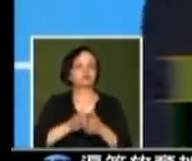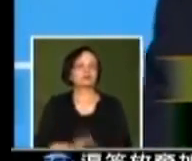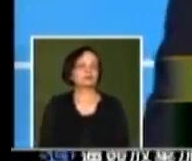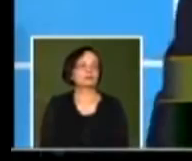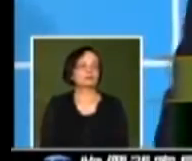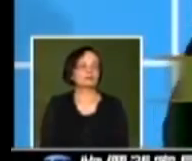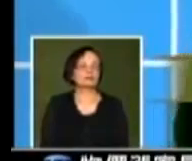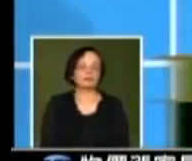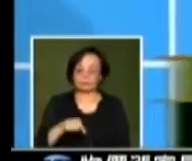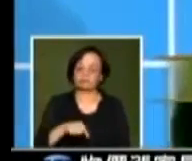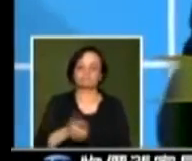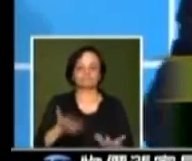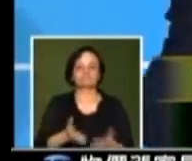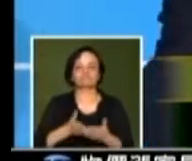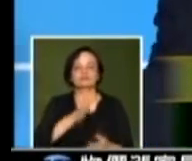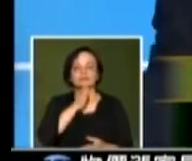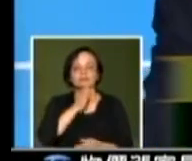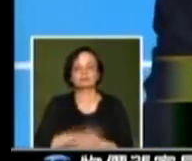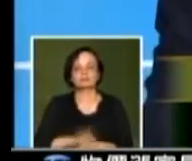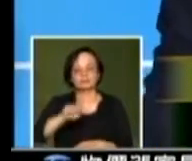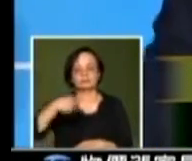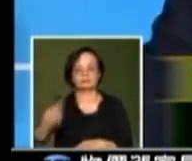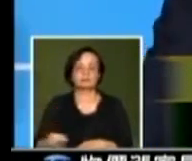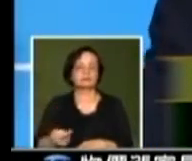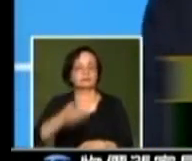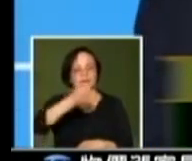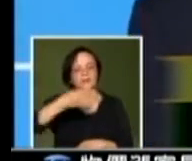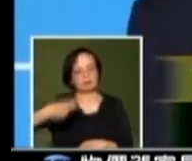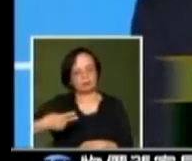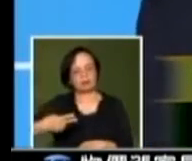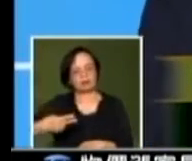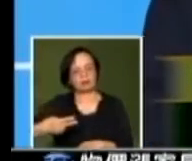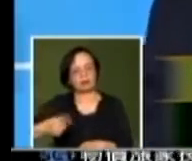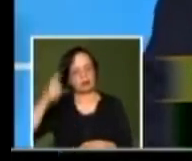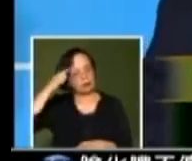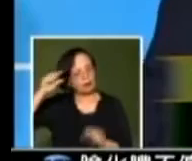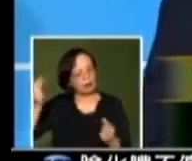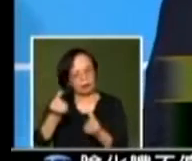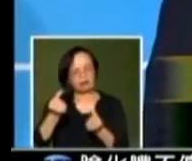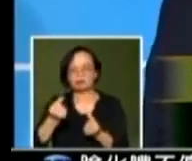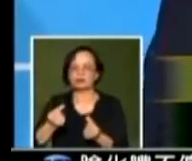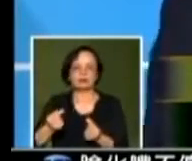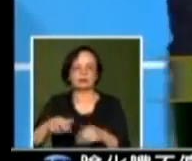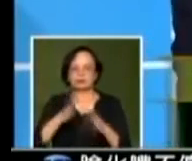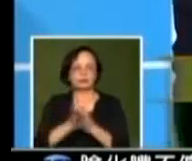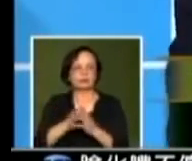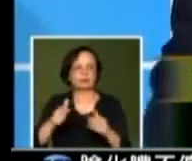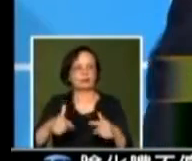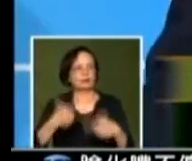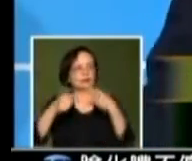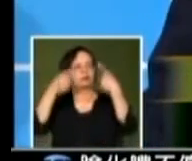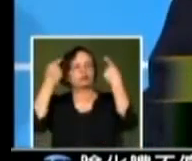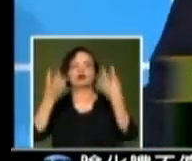反正这真重要。过来，咱对九二共识也毋捌强力个挑战。我个人来做党主席，我绝